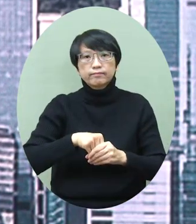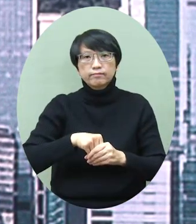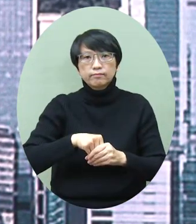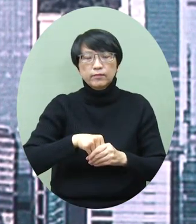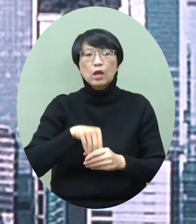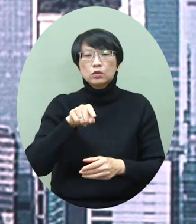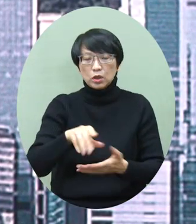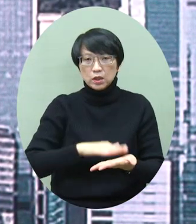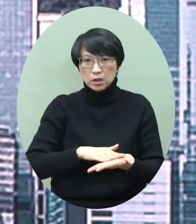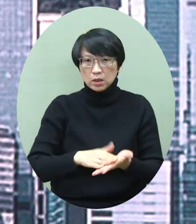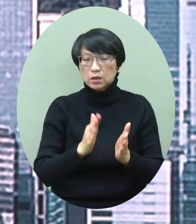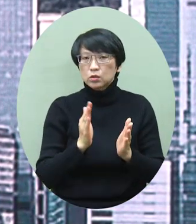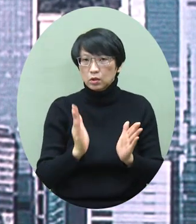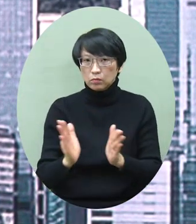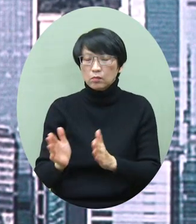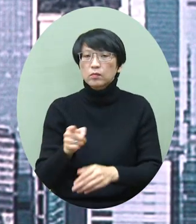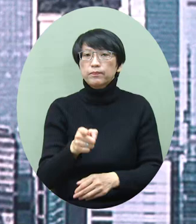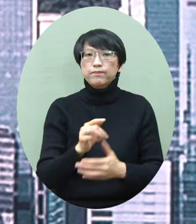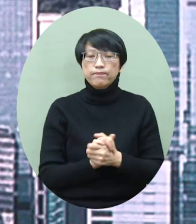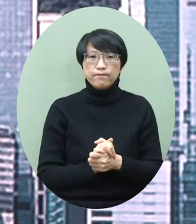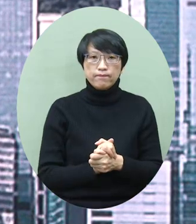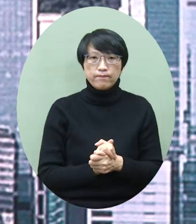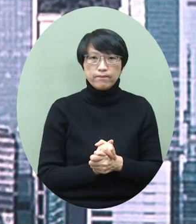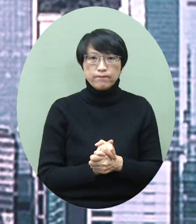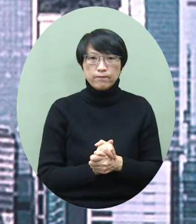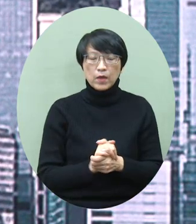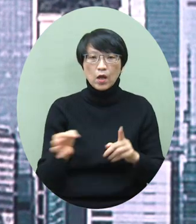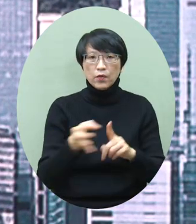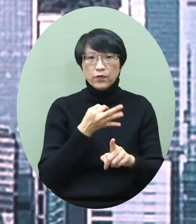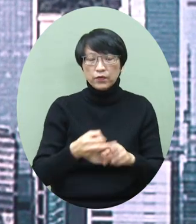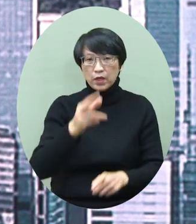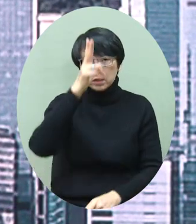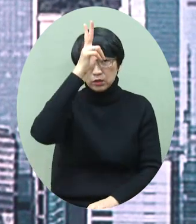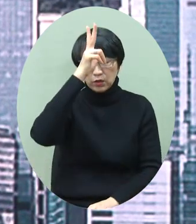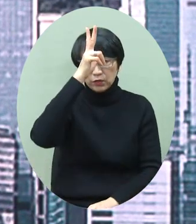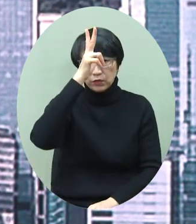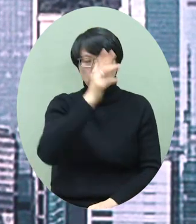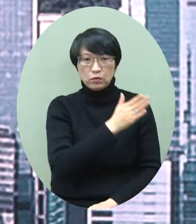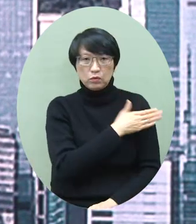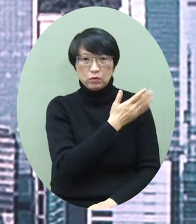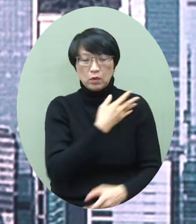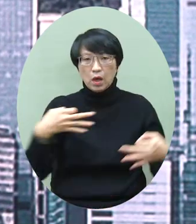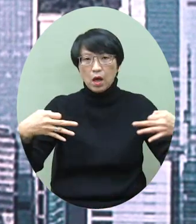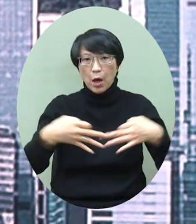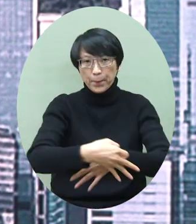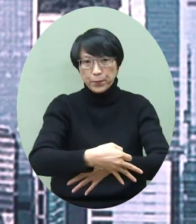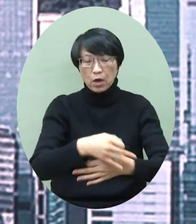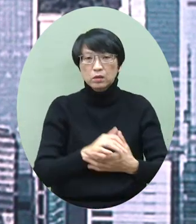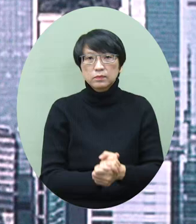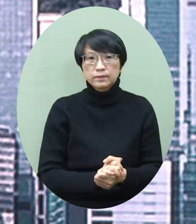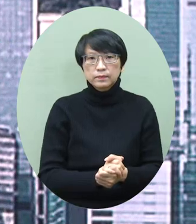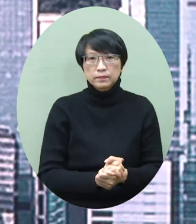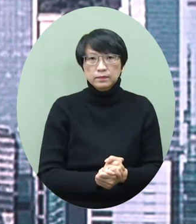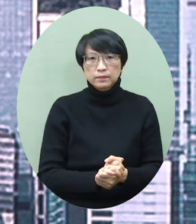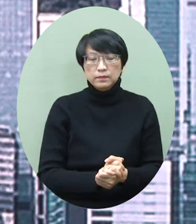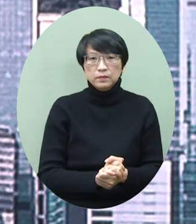咁嘅事情。咁最後咧就係睇嗰個非公務員合約 的同事呢，這個都會是有